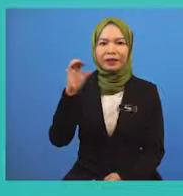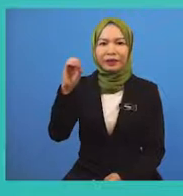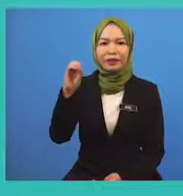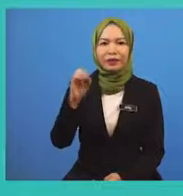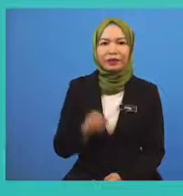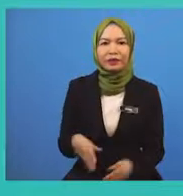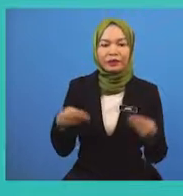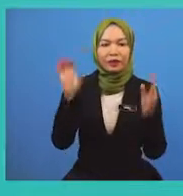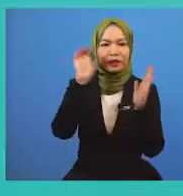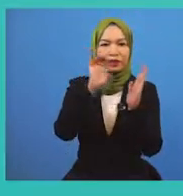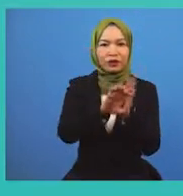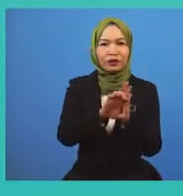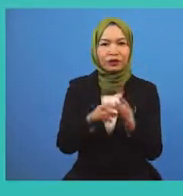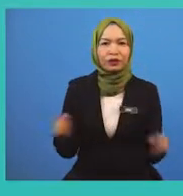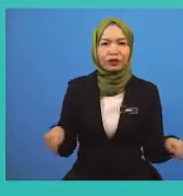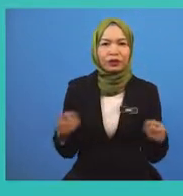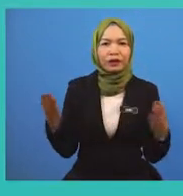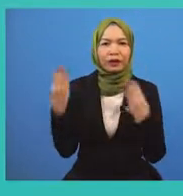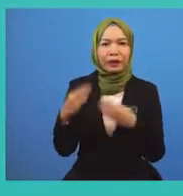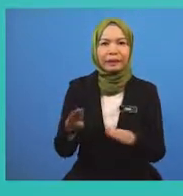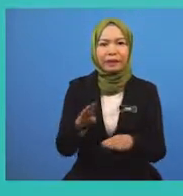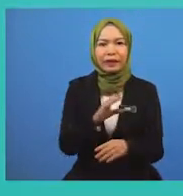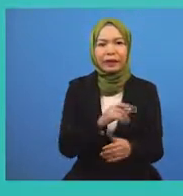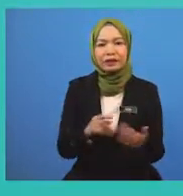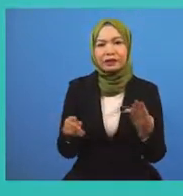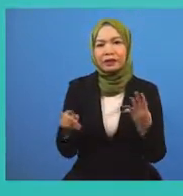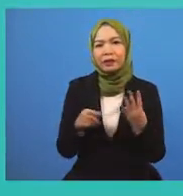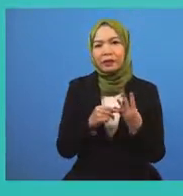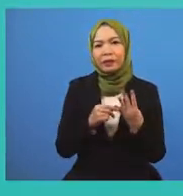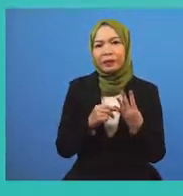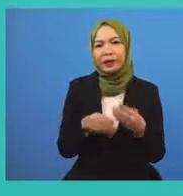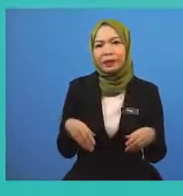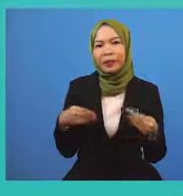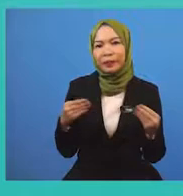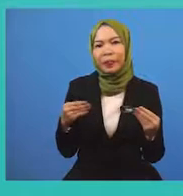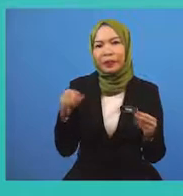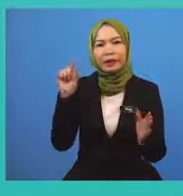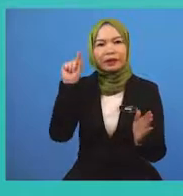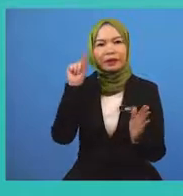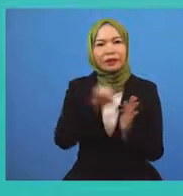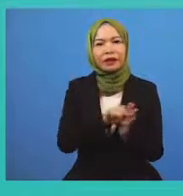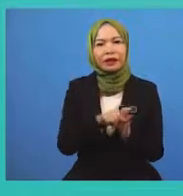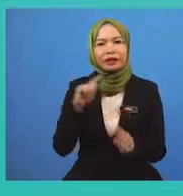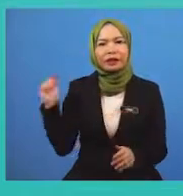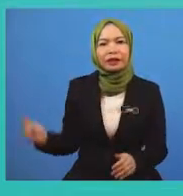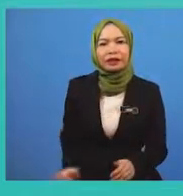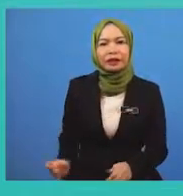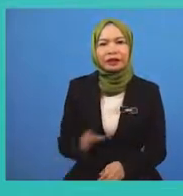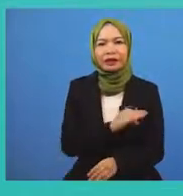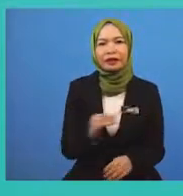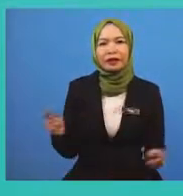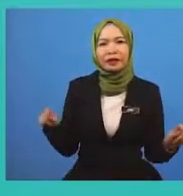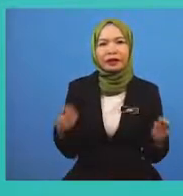endotermik. Keempat, membina gambar rajah aras tenaga untuk tindak balas eksotermik